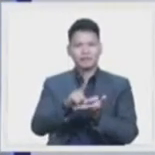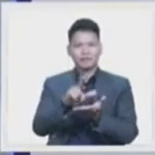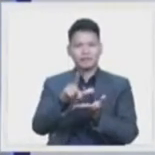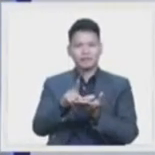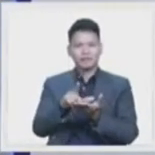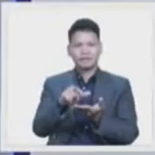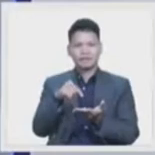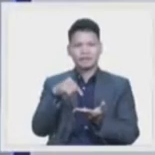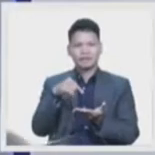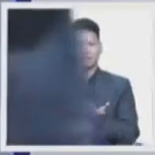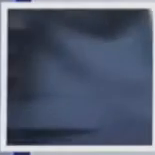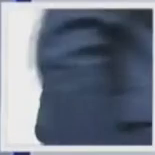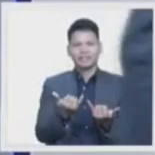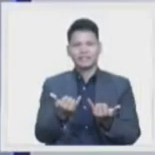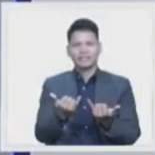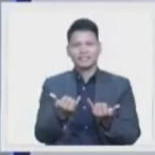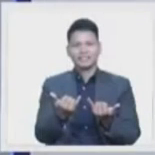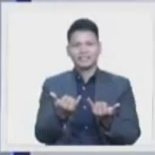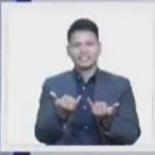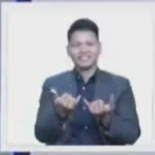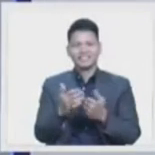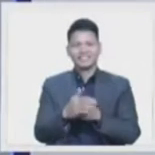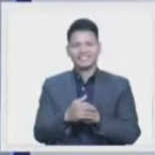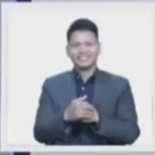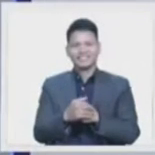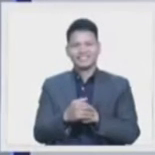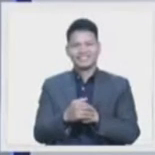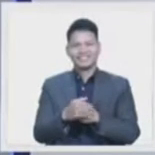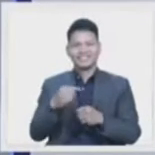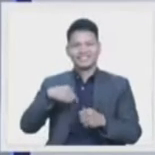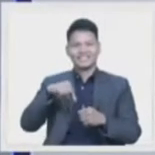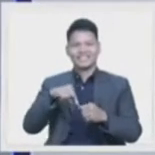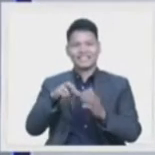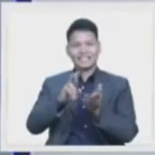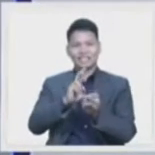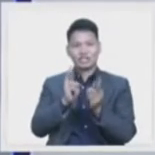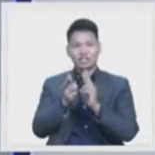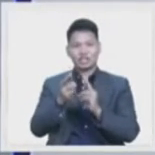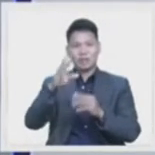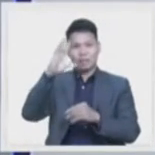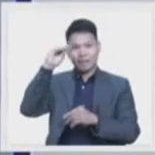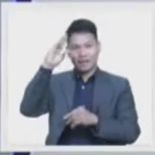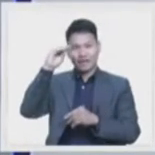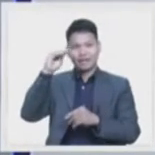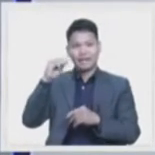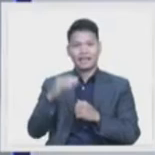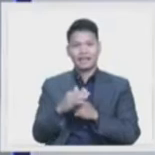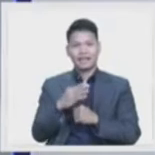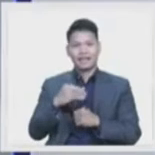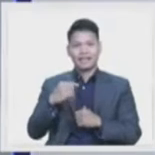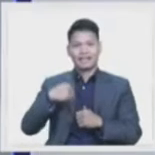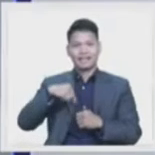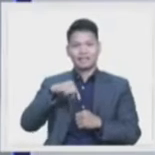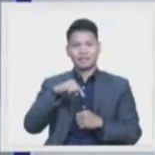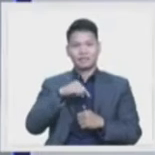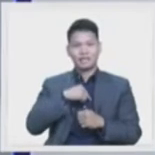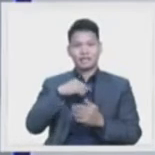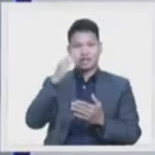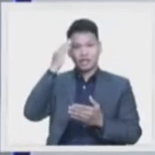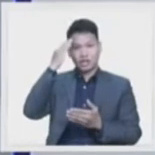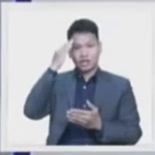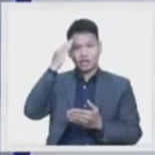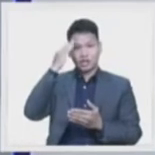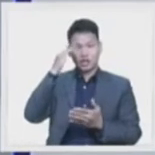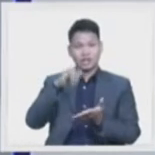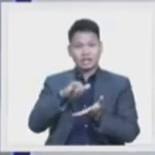siri, The Fall and Restoration of Man. Huwag ato natun-an nga